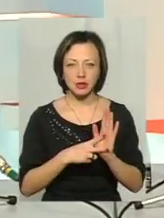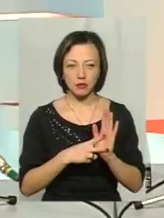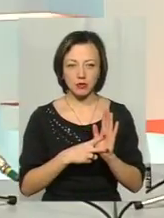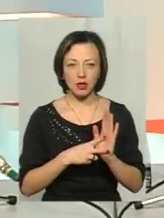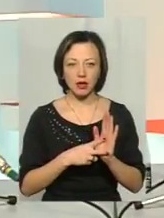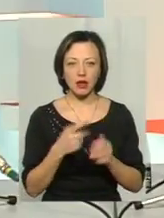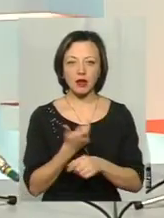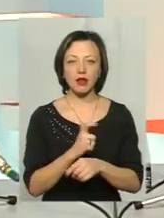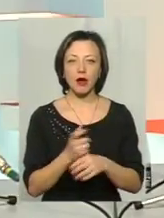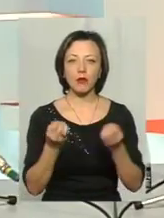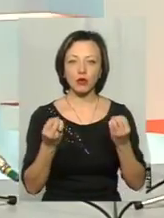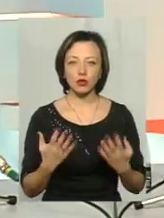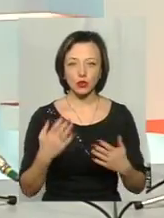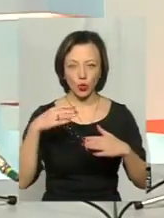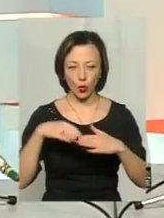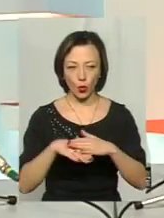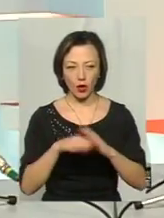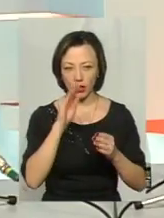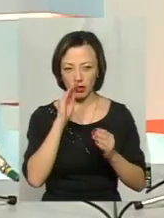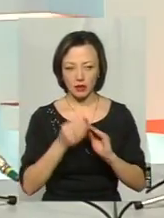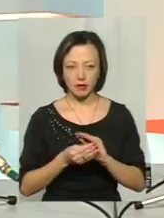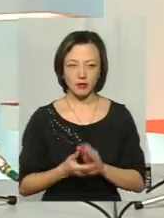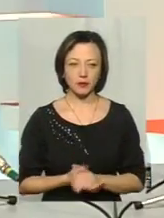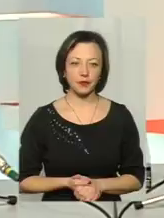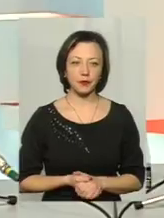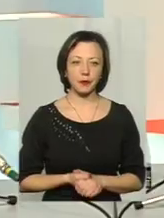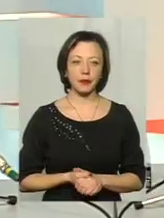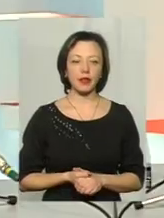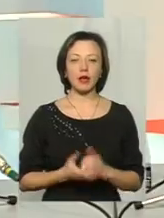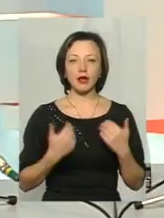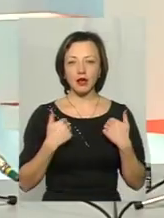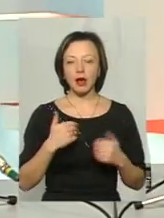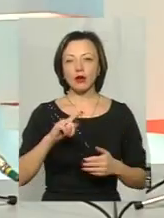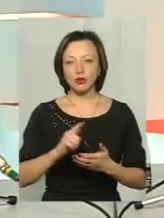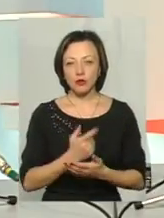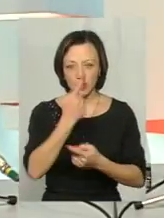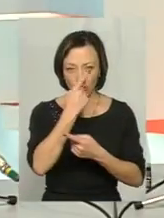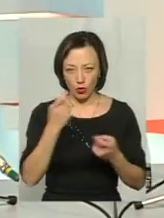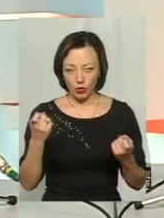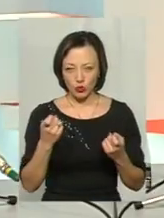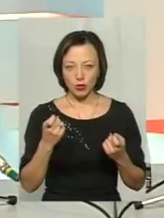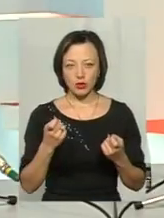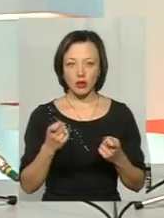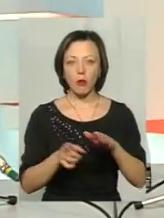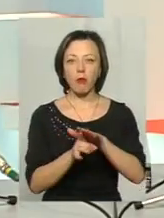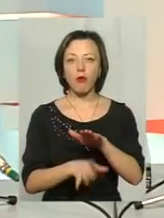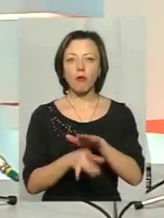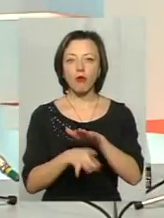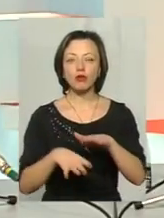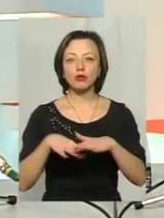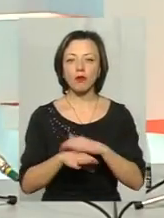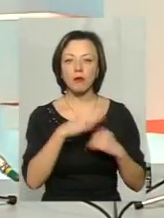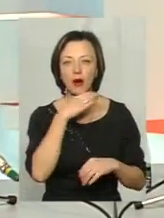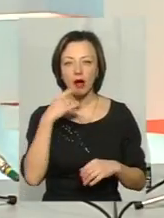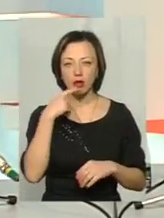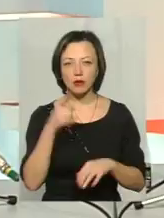31527 найпростіших укриттів. От, я знову наголошую, щоб люди знали, бомбосховища. Багато